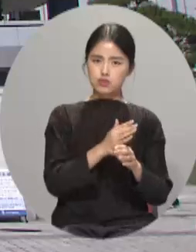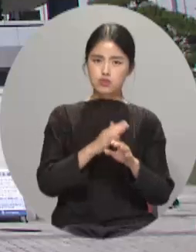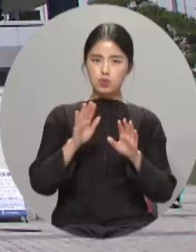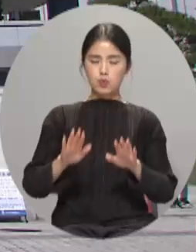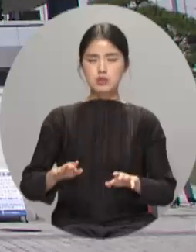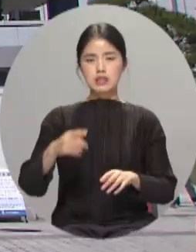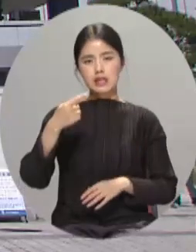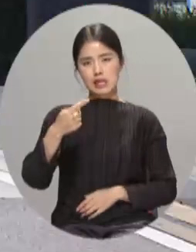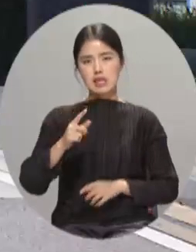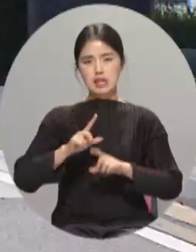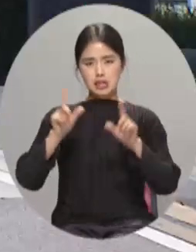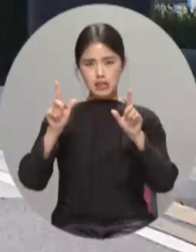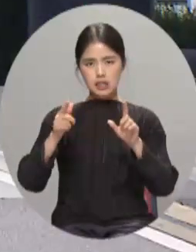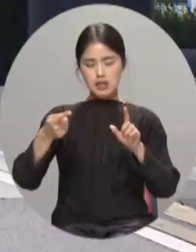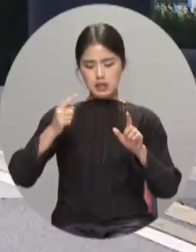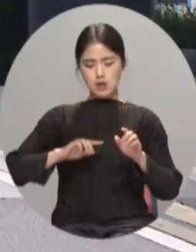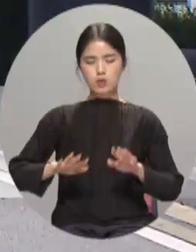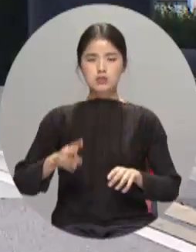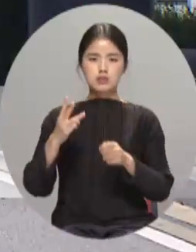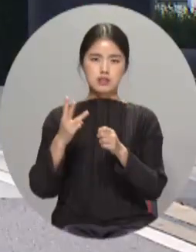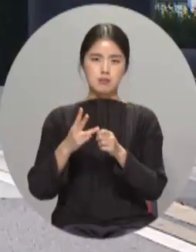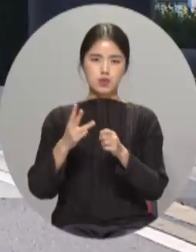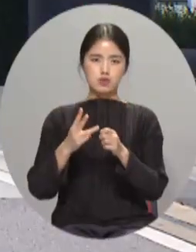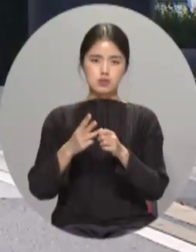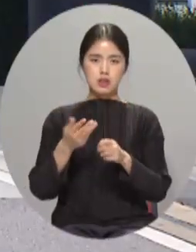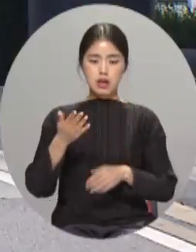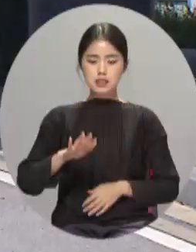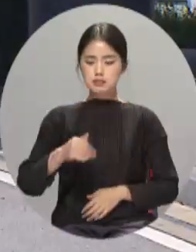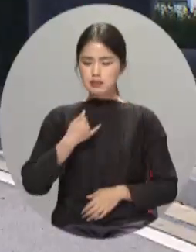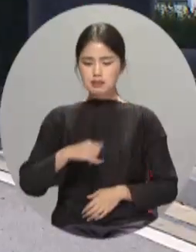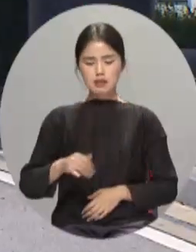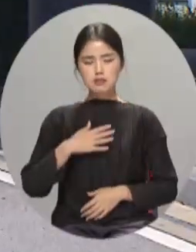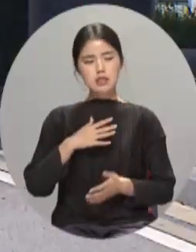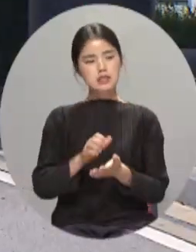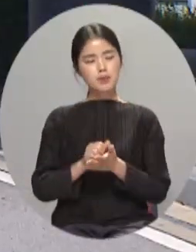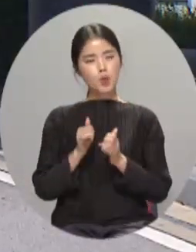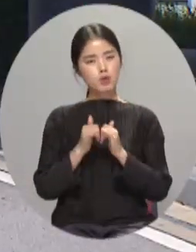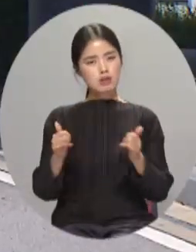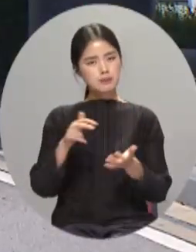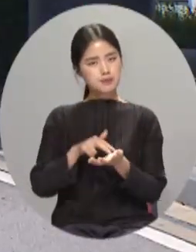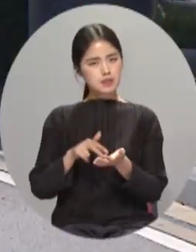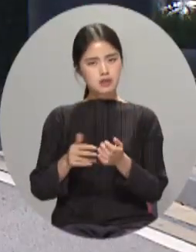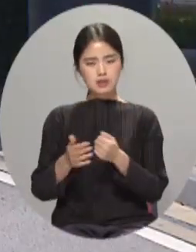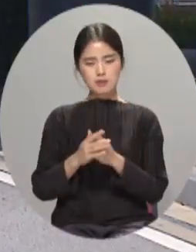번째로 앞서 다이시 측은 참고인이 출석하지 않겠다며 부응했습니다